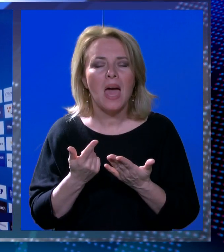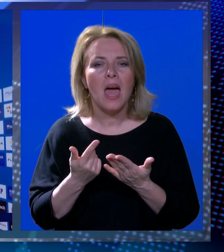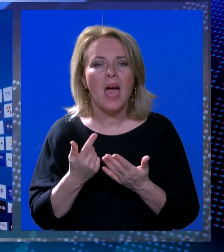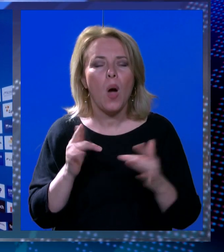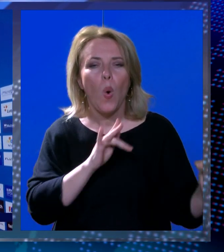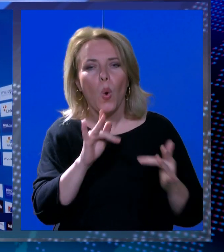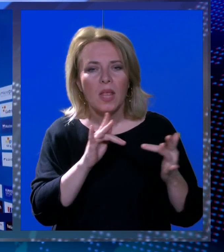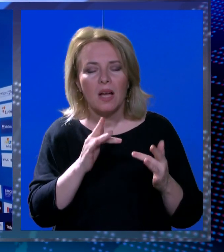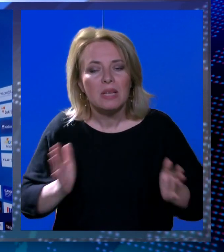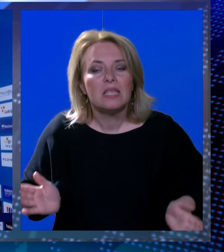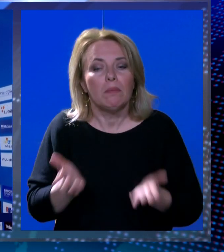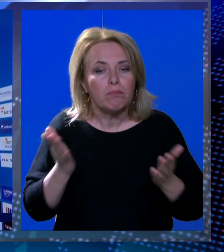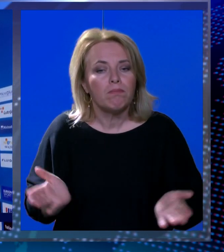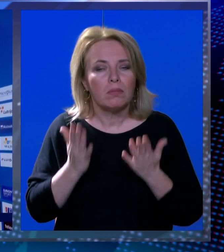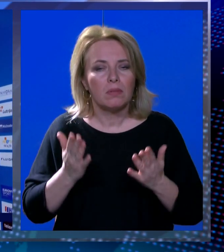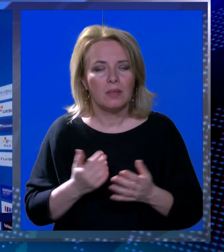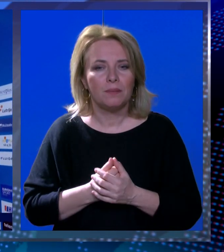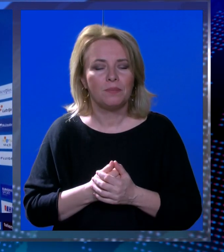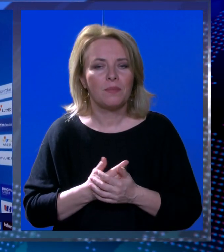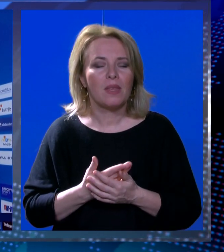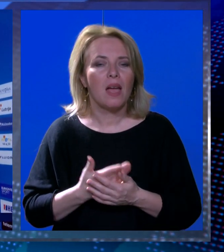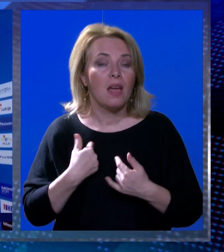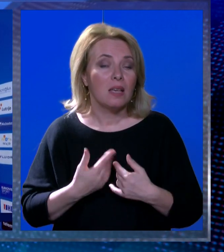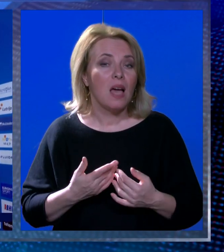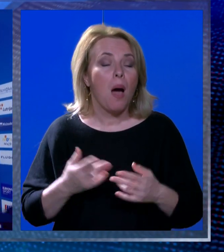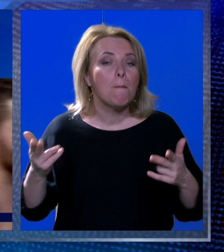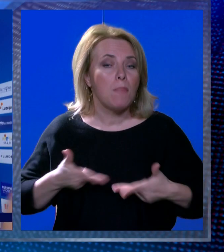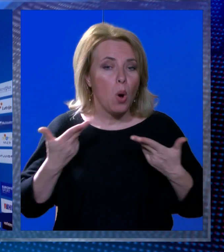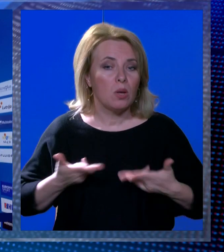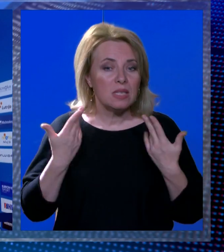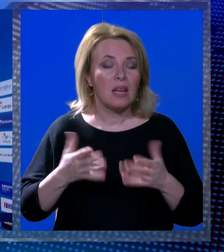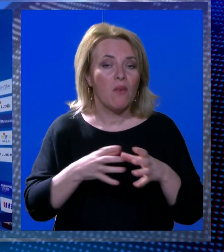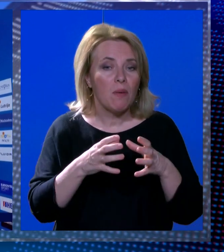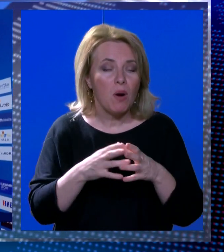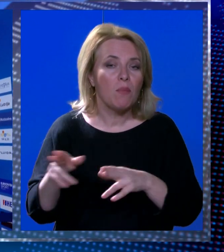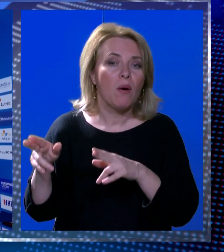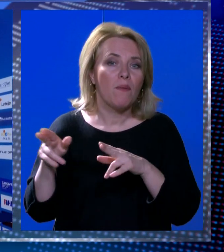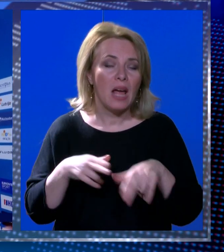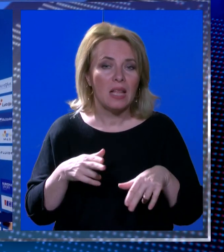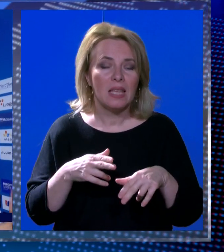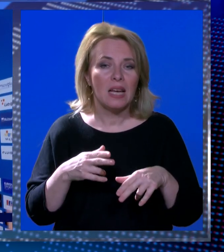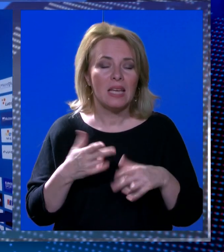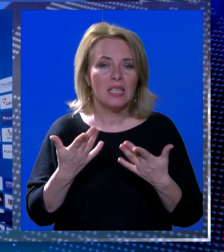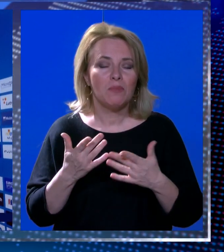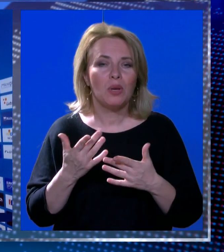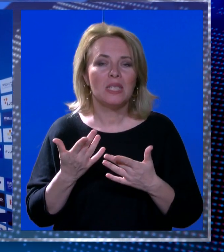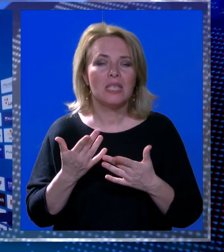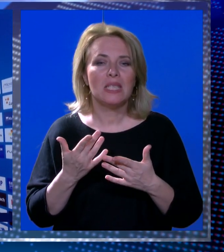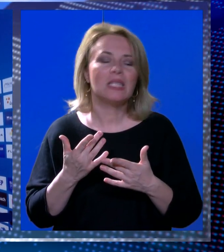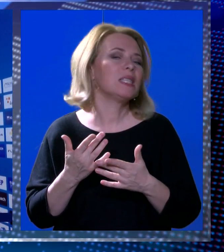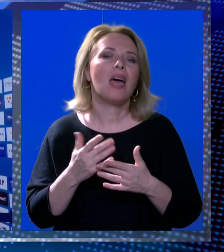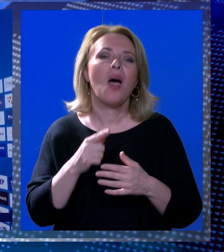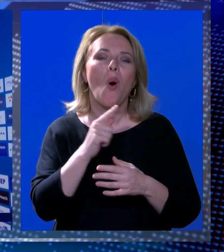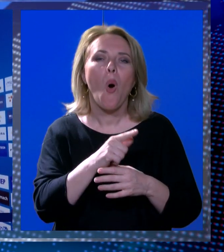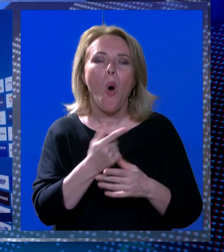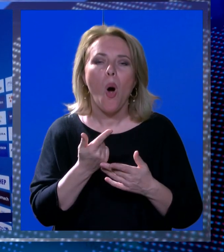8. igrač u bazenu, ponosan sam na ovu ekipu, ponosan sam na ove momke, smo pokazali karakter, vratili smo se u meč protiv velike Hrvatske i protiv njihovih